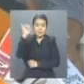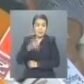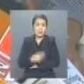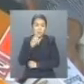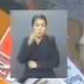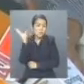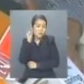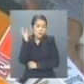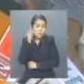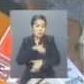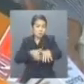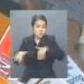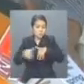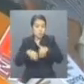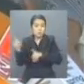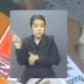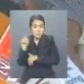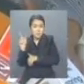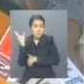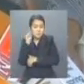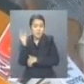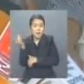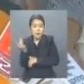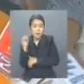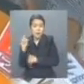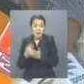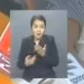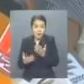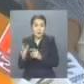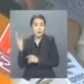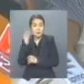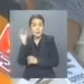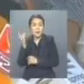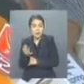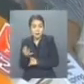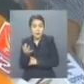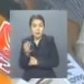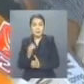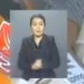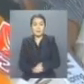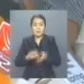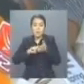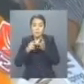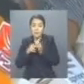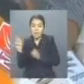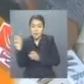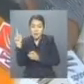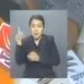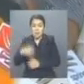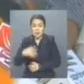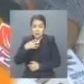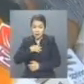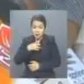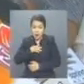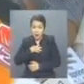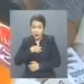าบ้างไหมไอ้ที่เราได้ยินมาเนี่ยเราได้ยินมาอย่างนี้หรือเขาได้ยินมาอย่างไรหมายความว่าเขายังจะยืนยันไหมว่าจะไม่ก